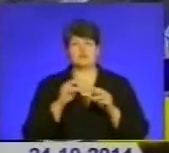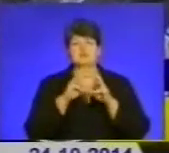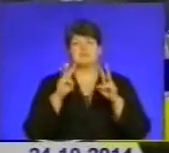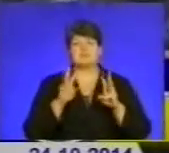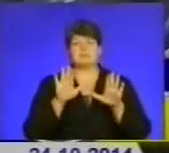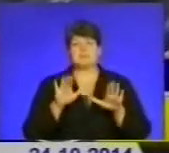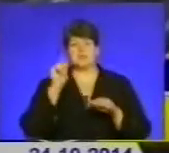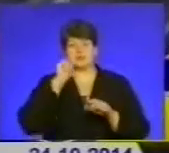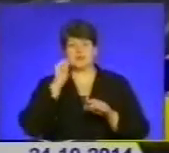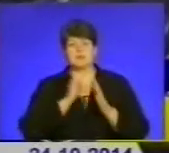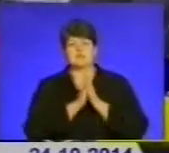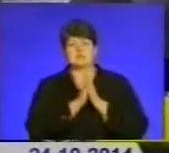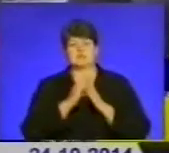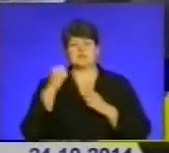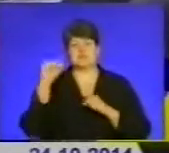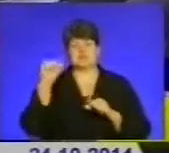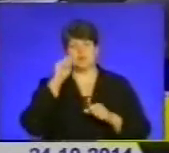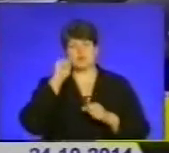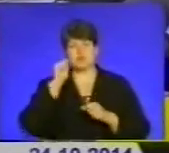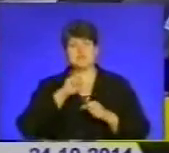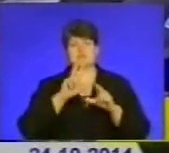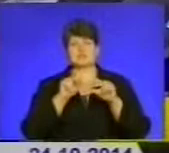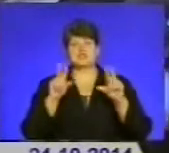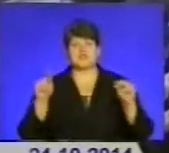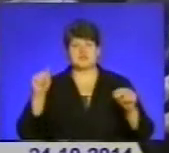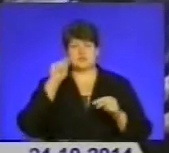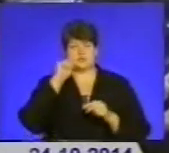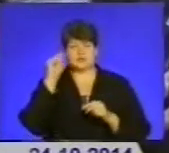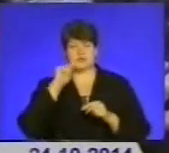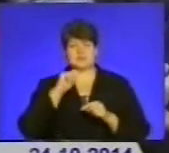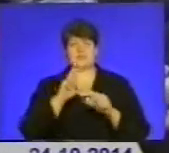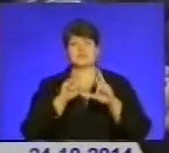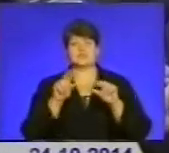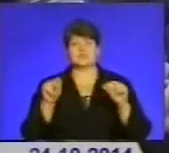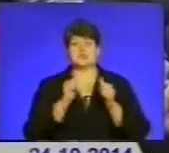помолитися за перемогу України, за щастя України, за